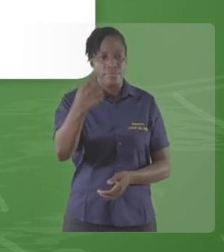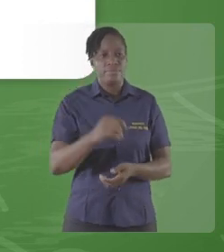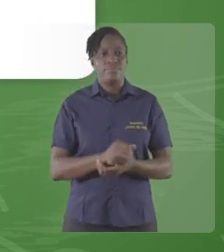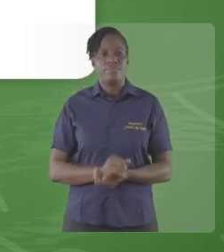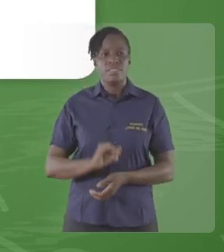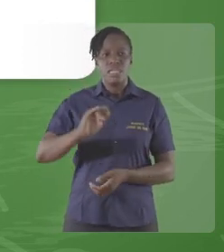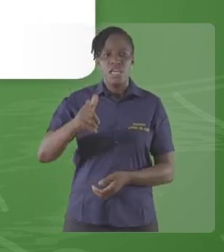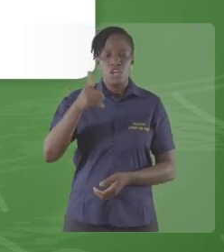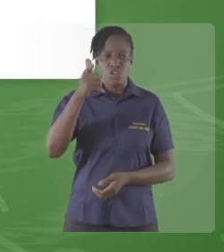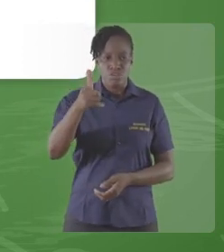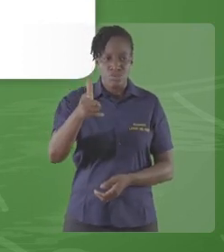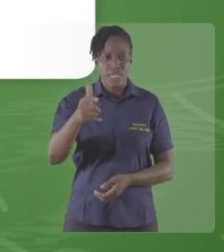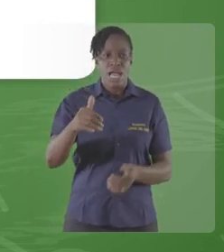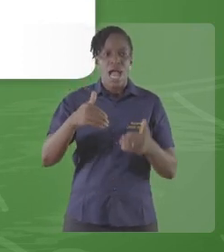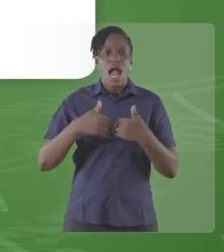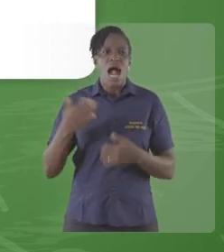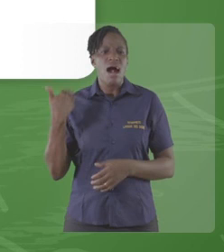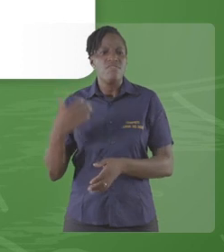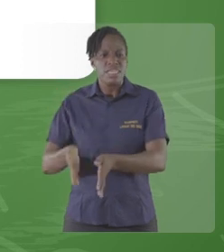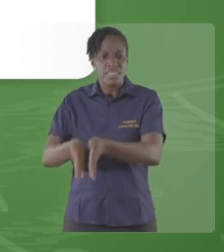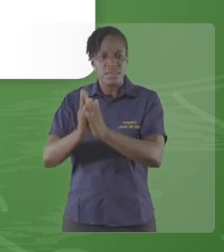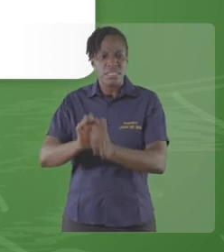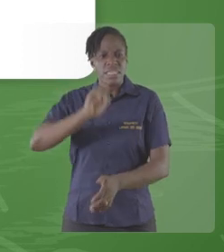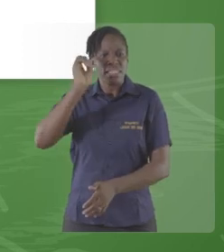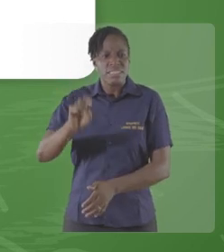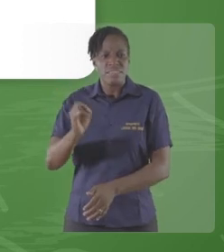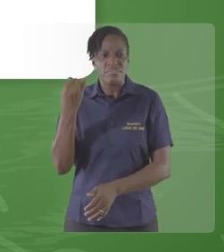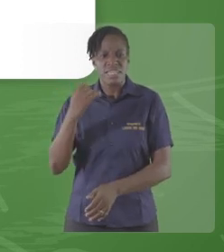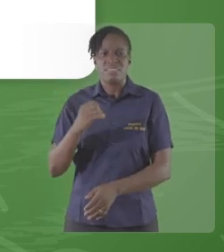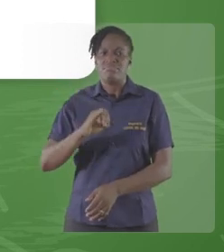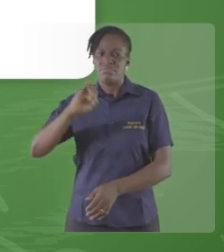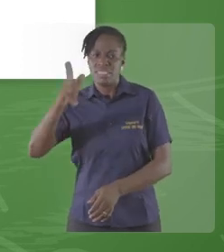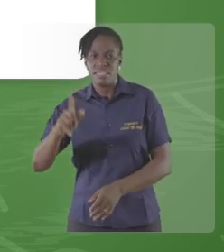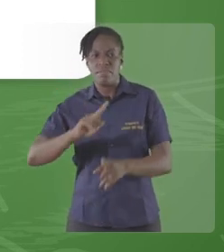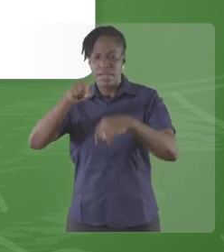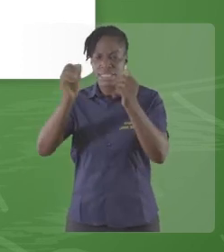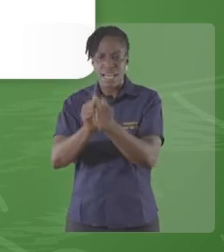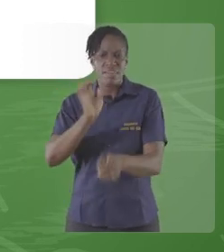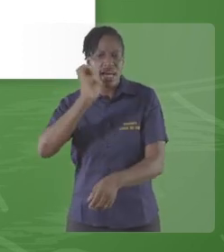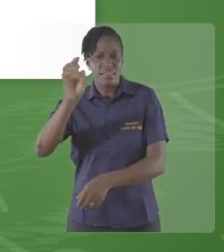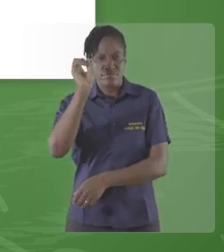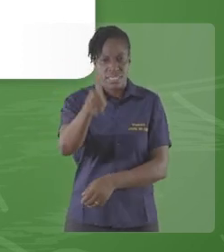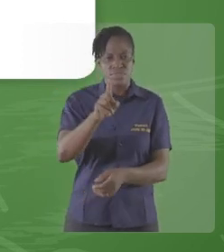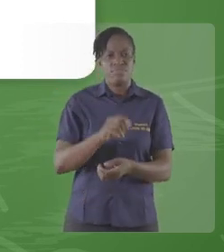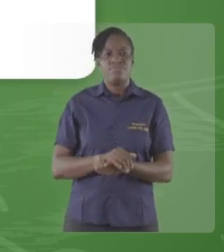P1. Il lui avait demandé. Devait-il partir avec elle?